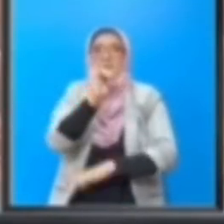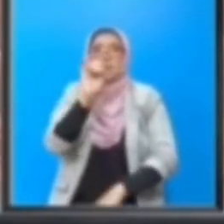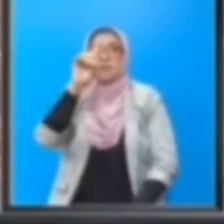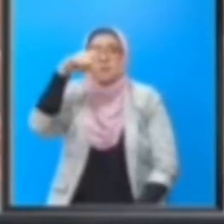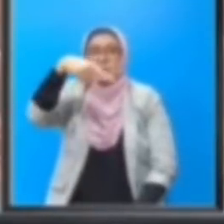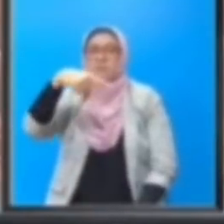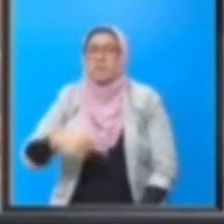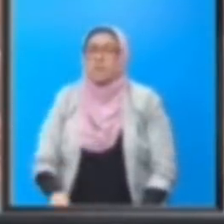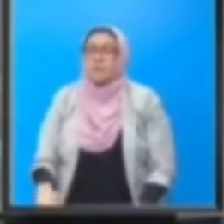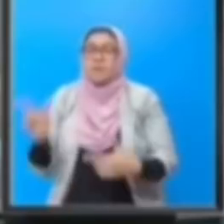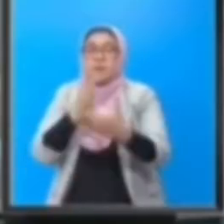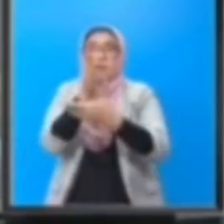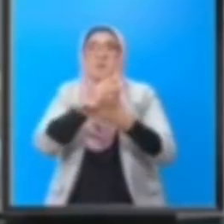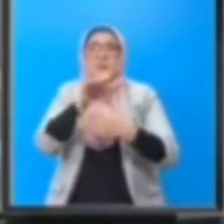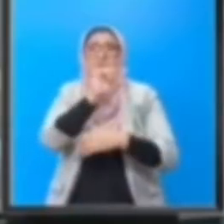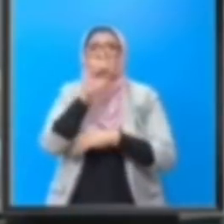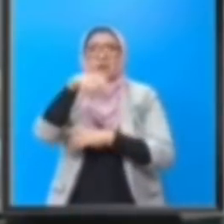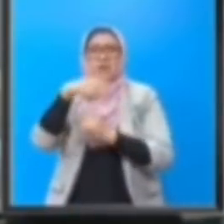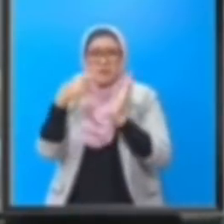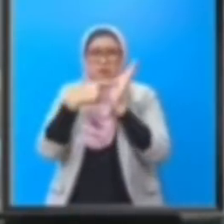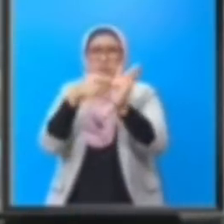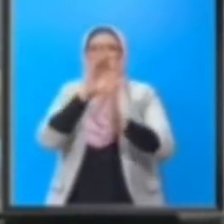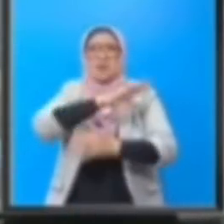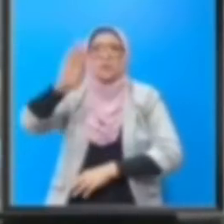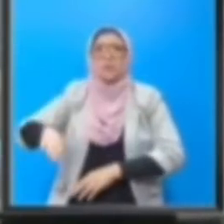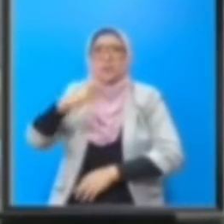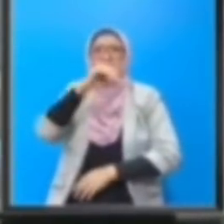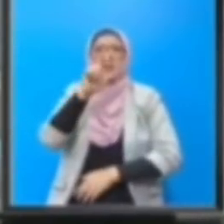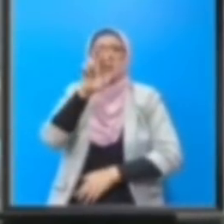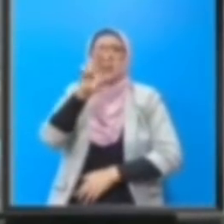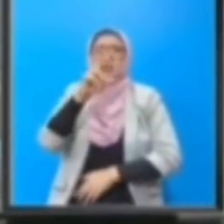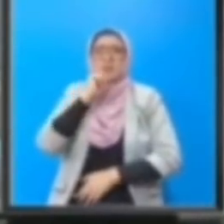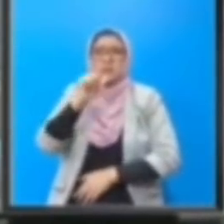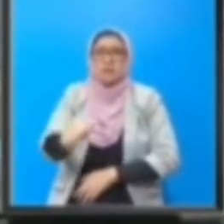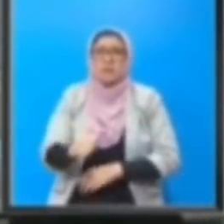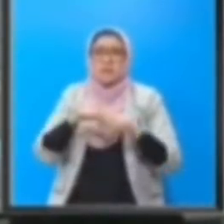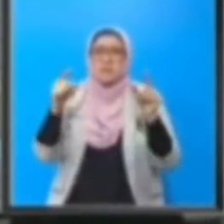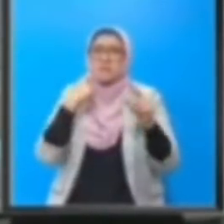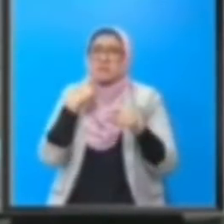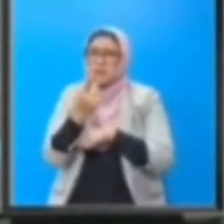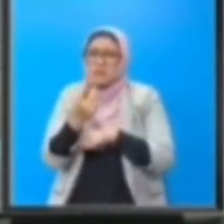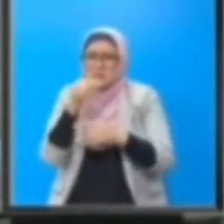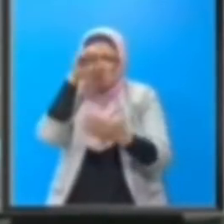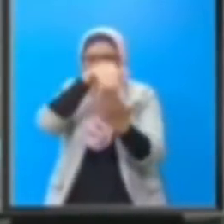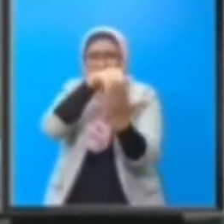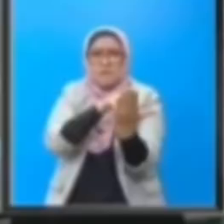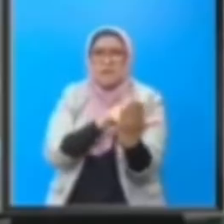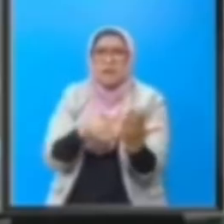perkara ini menunjukkan bahawa Bukit Pelugu tidak tanya pada Rengas sokong ke tidak.